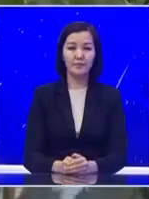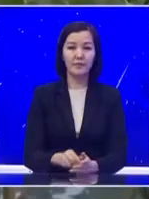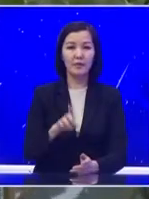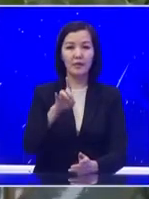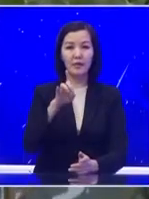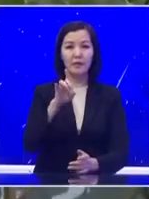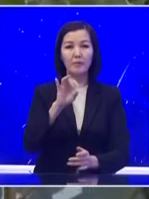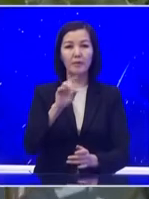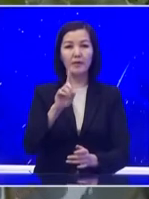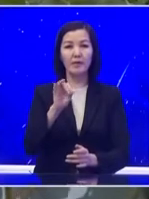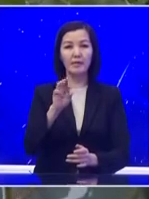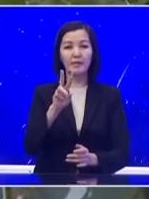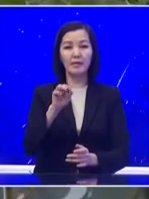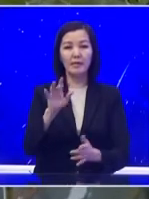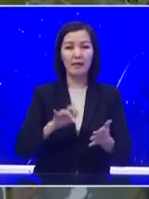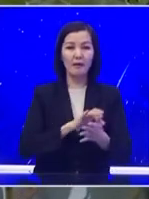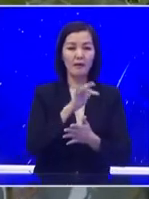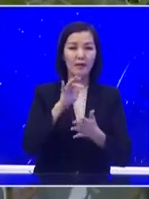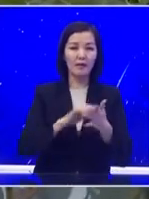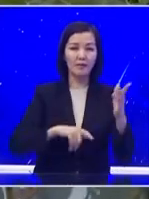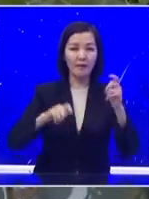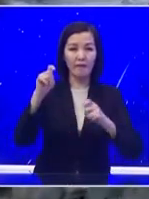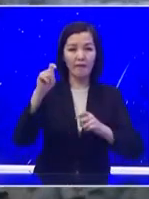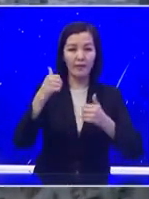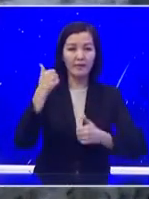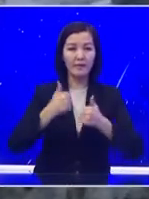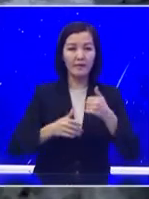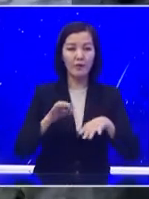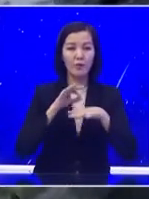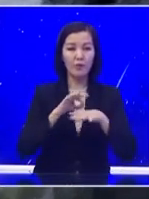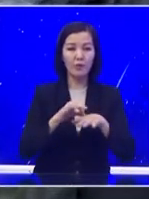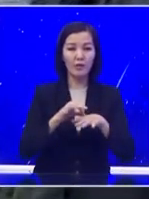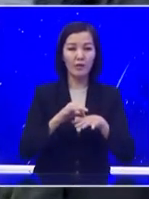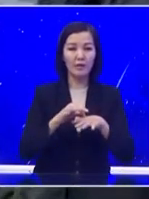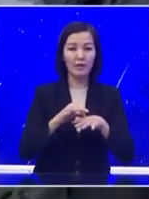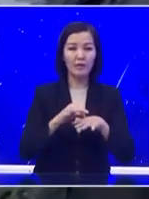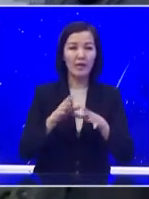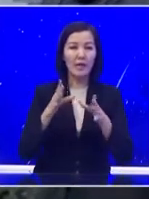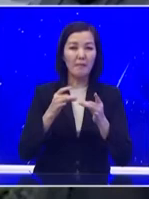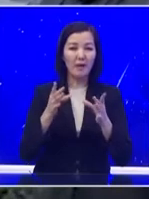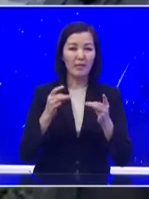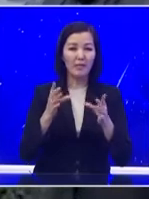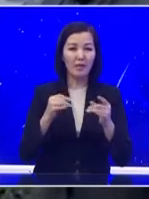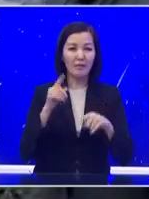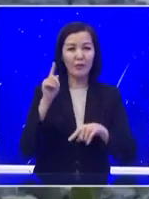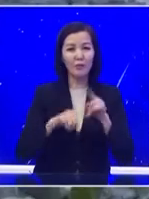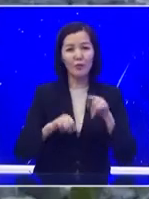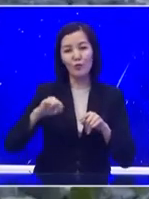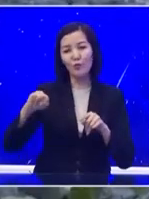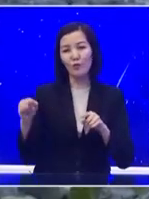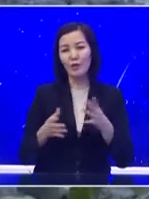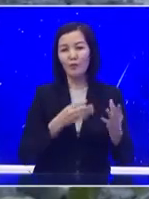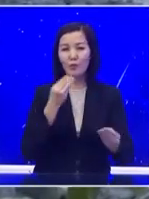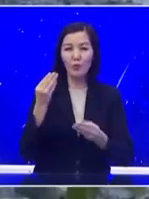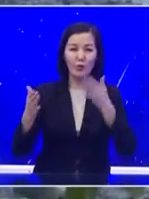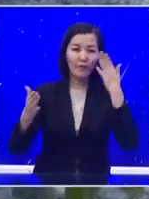Бразилияның Парати қаласында Блэсталама фестивалі өтті. Тұрғындар бұл карнавалда балшыққа батып туған туыстары және достарымен көңіл